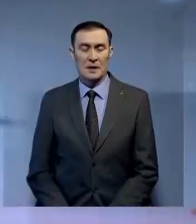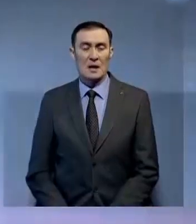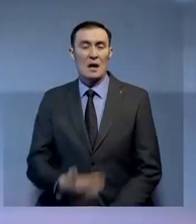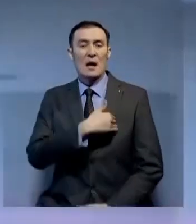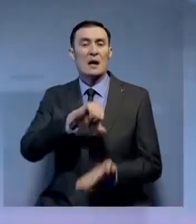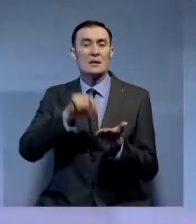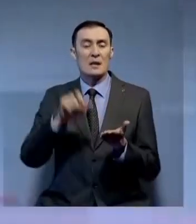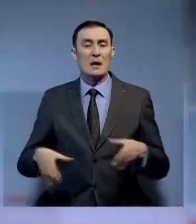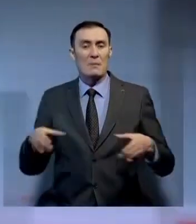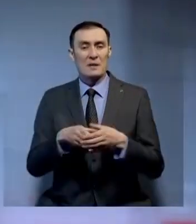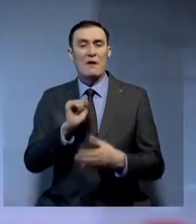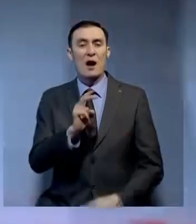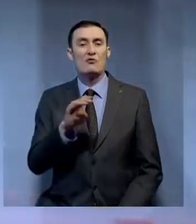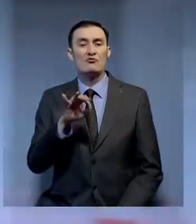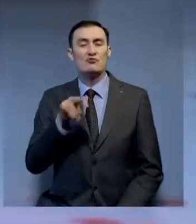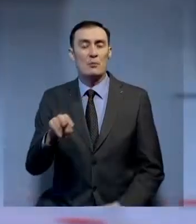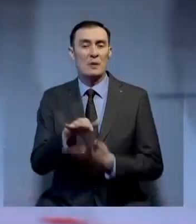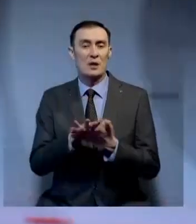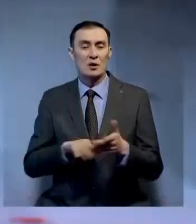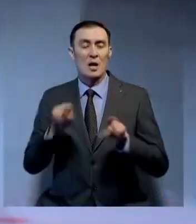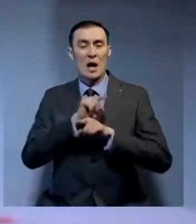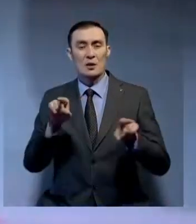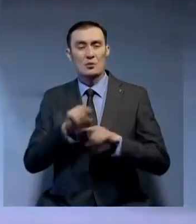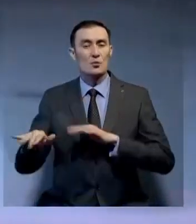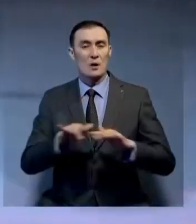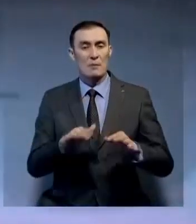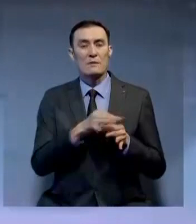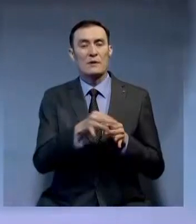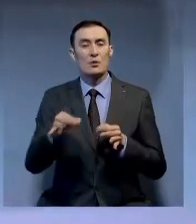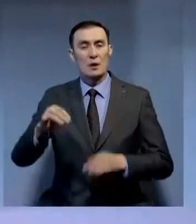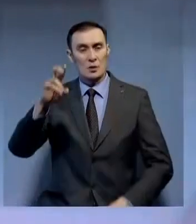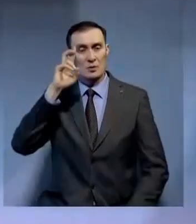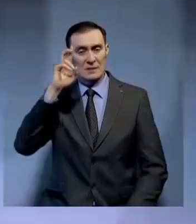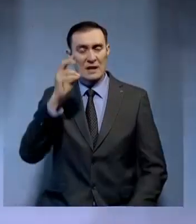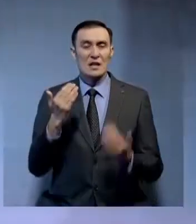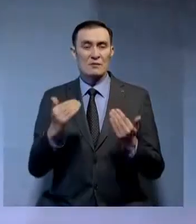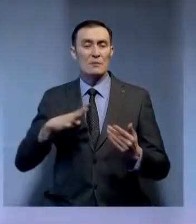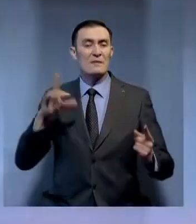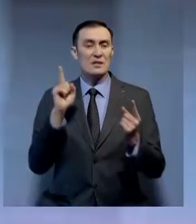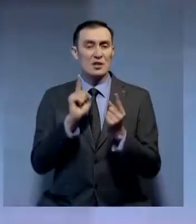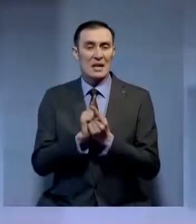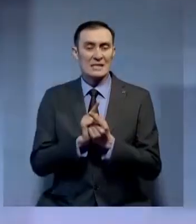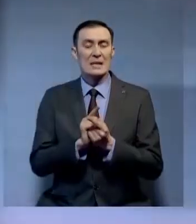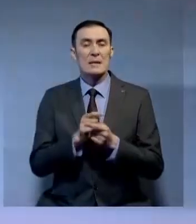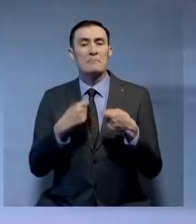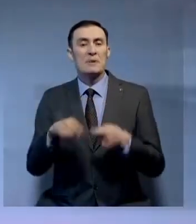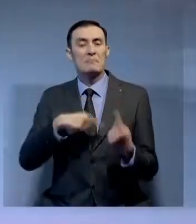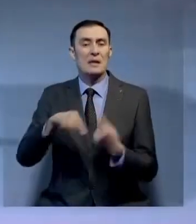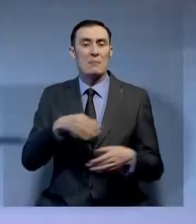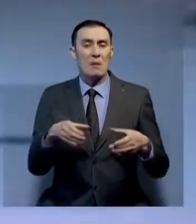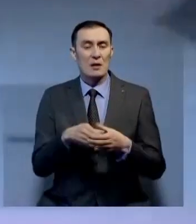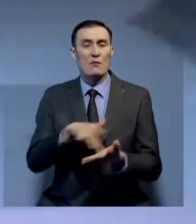Кандидаты в депутаты от партии «Ак-Жол» продолжают агитационную кампанию в регионах страны. Сегодня они встретились с